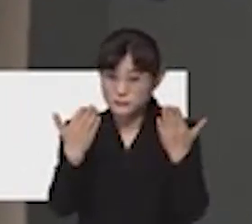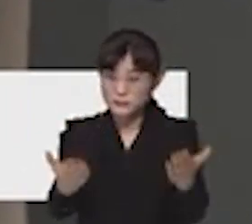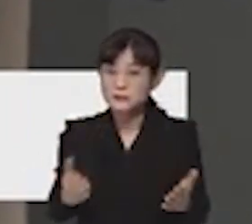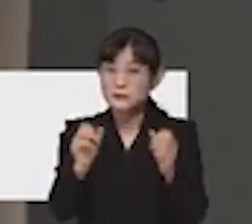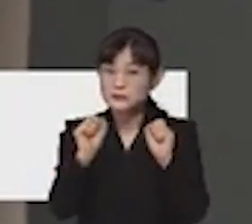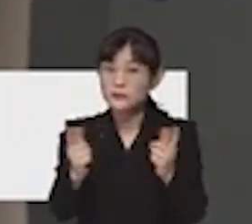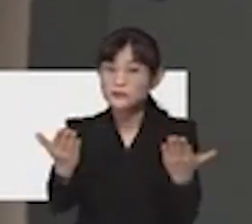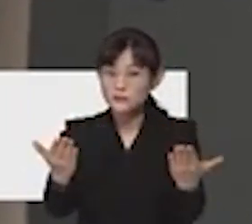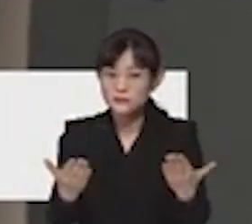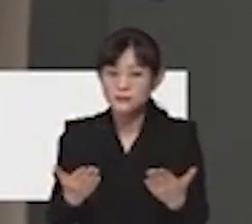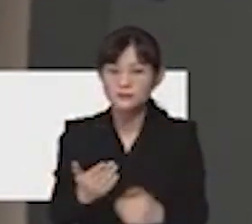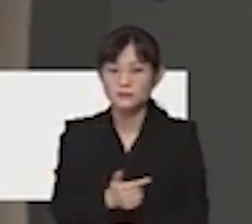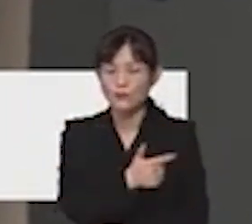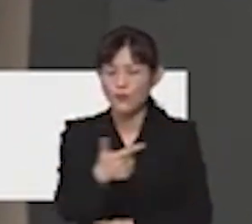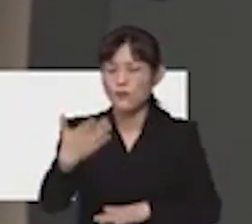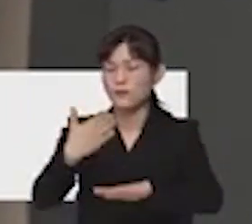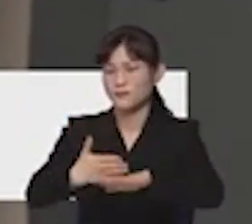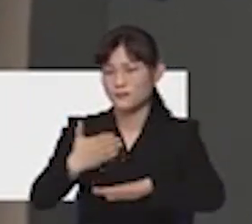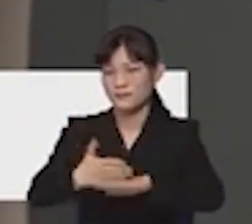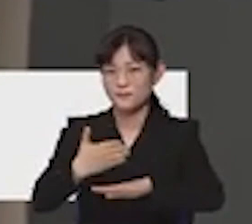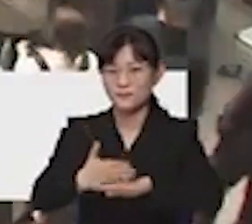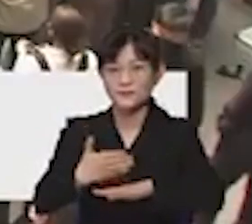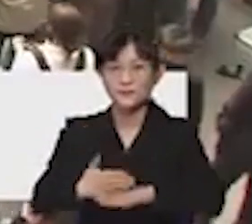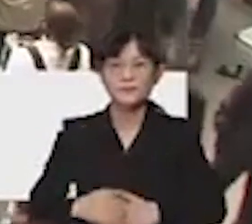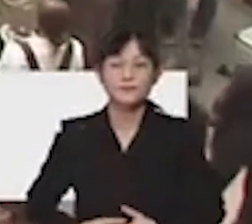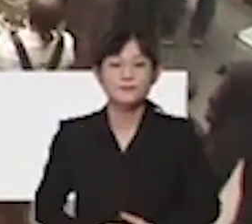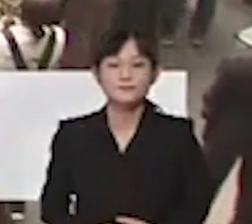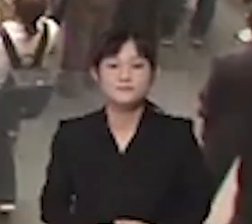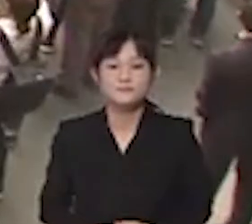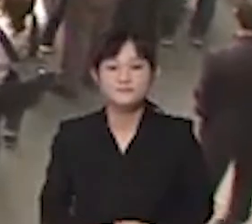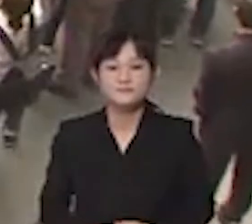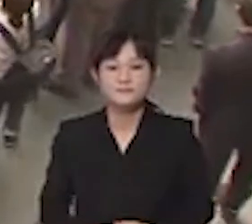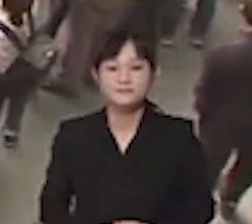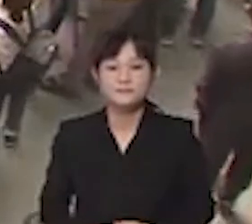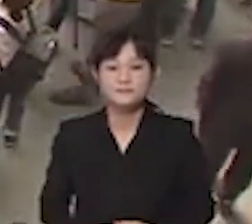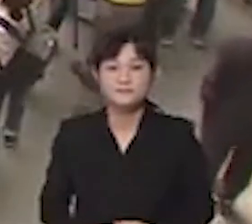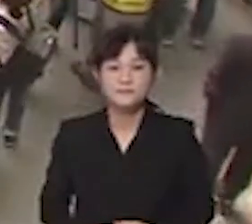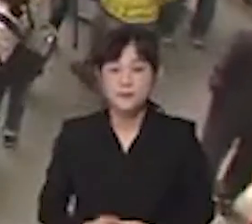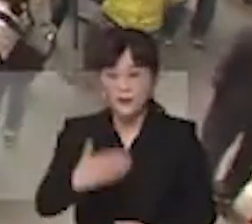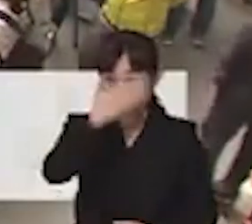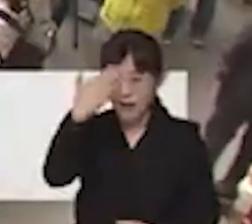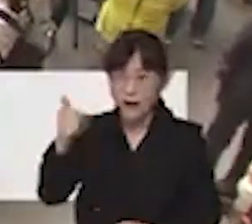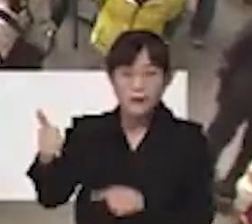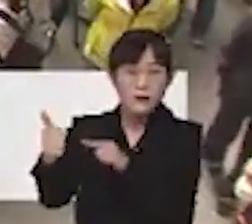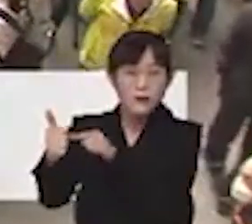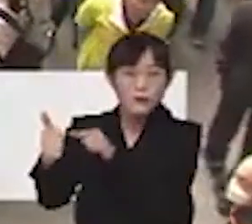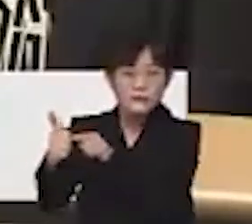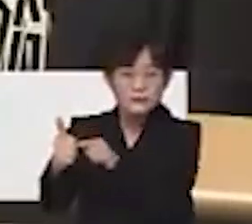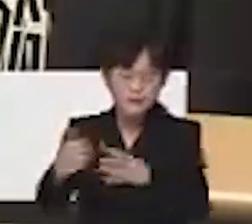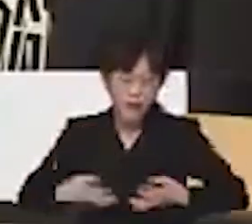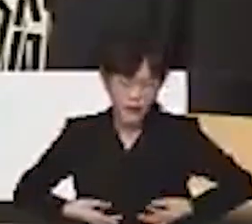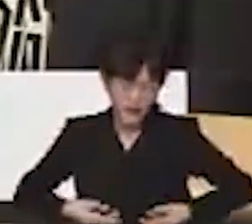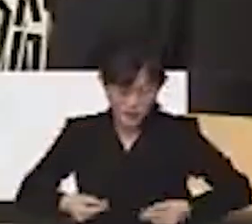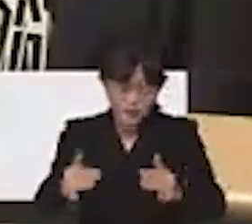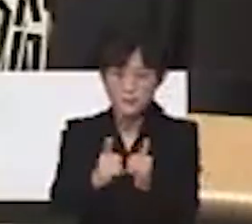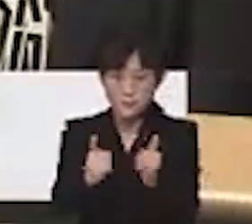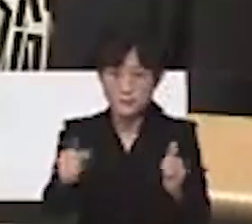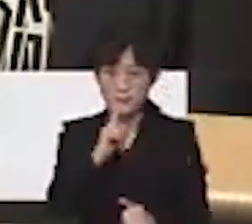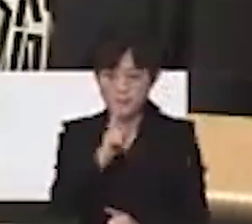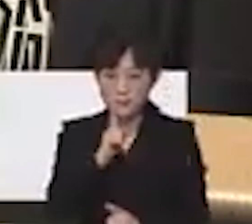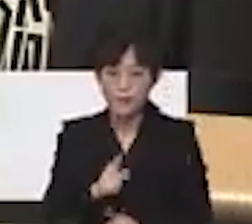사죄를 드릴 수 있는 기회를 주시고 정말로 감사드립니다. 그러면서 할아버지 고 전두환을 학살자라고